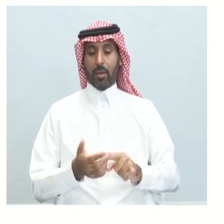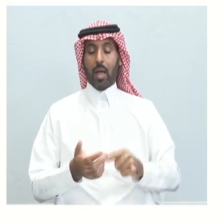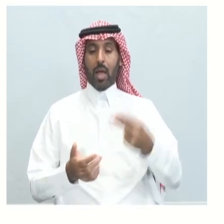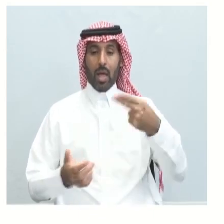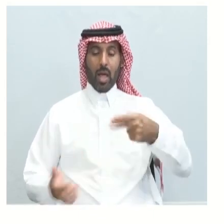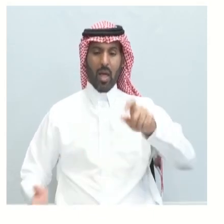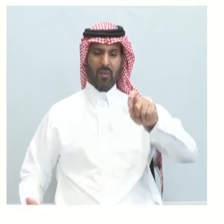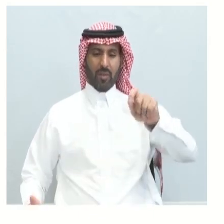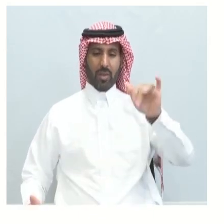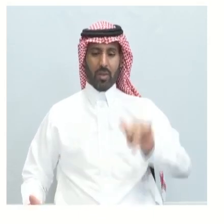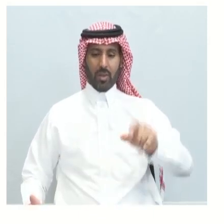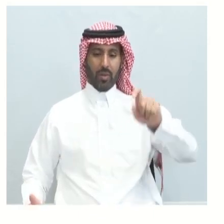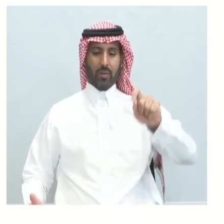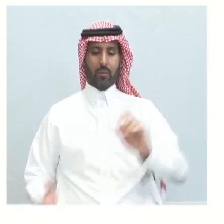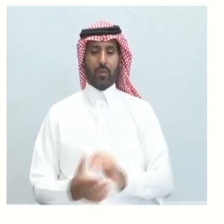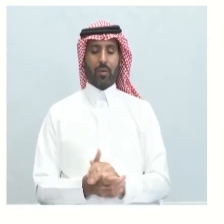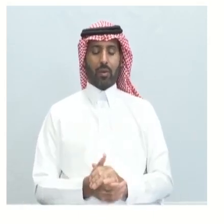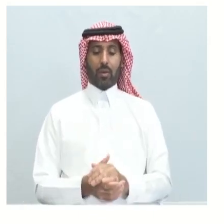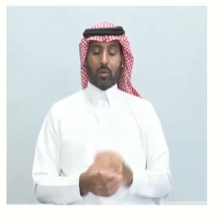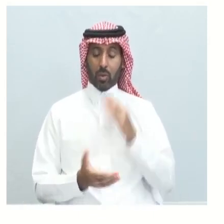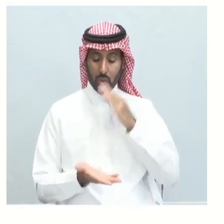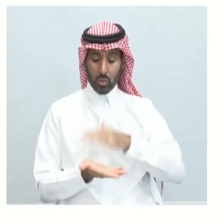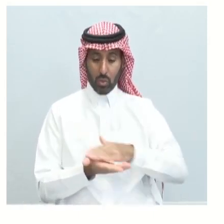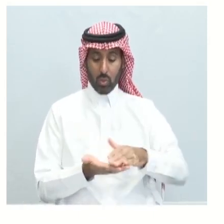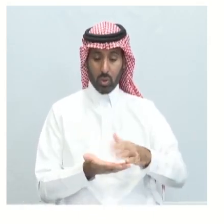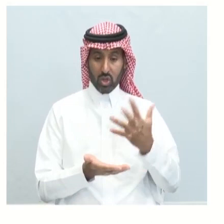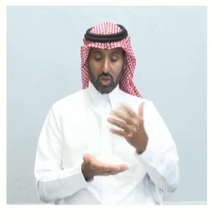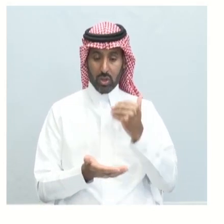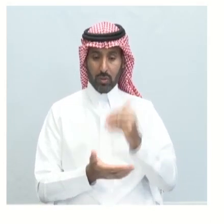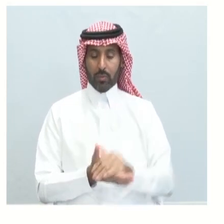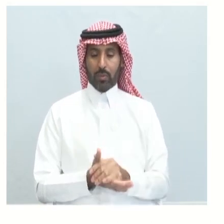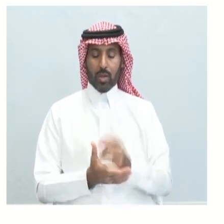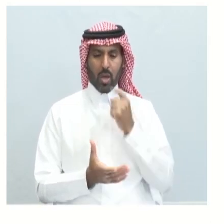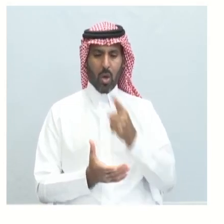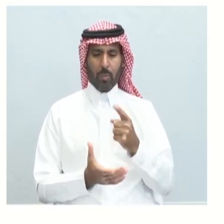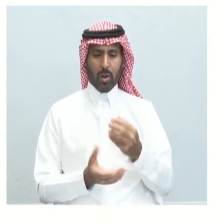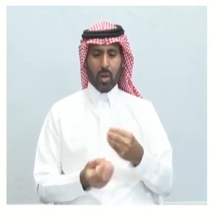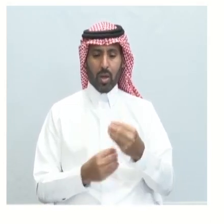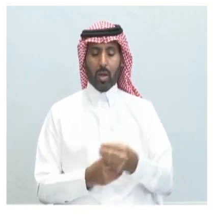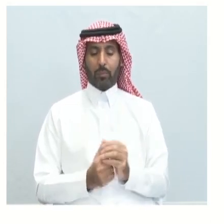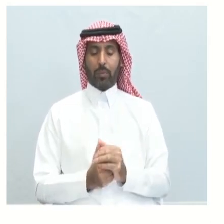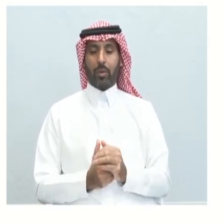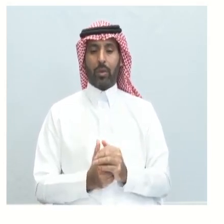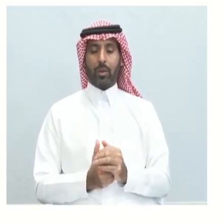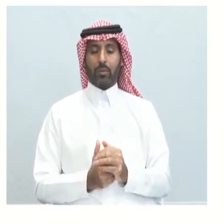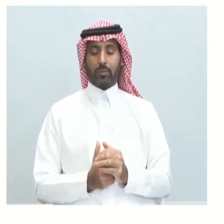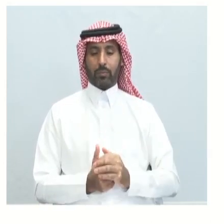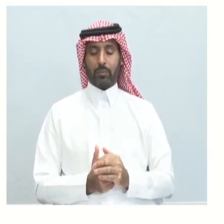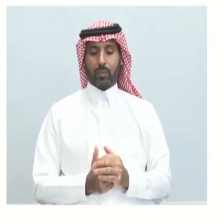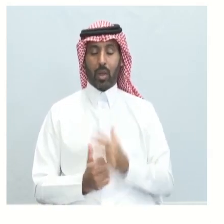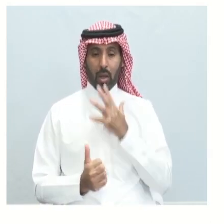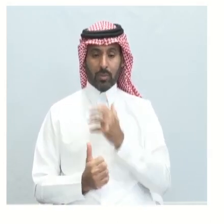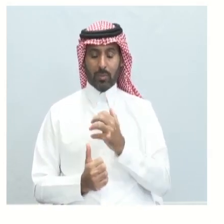صخور جرانيت حديثه نسبيا عمرها احدث من حوالي من